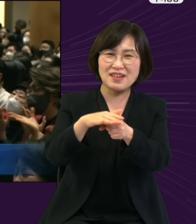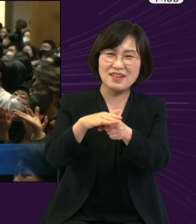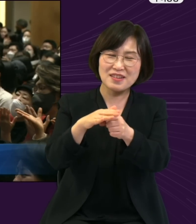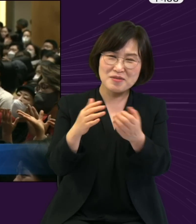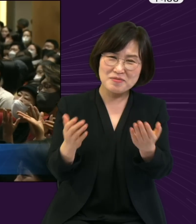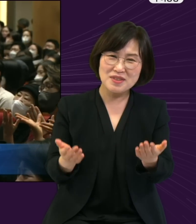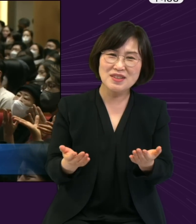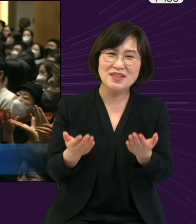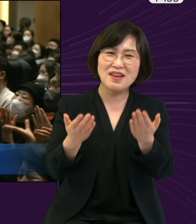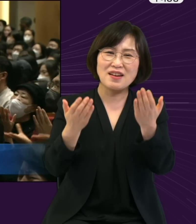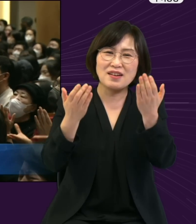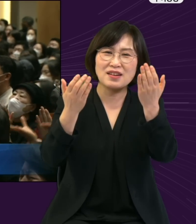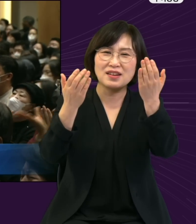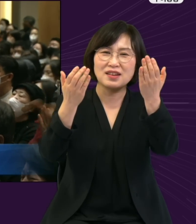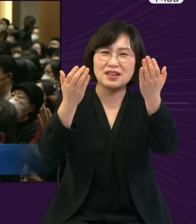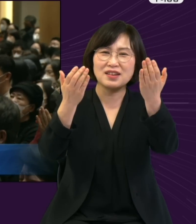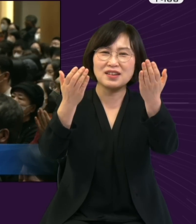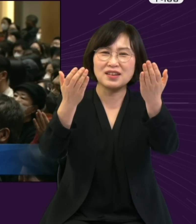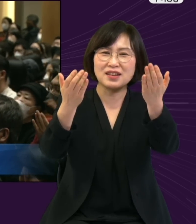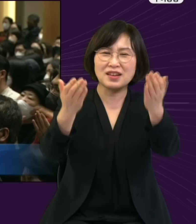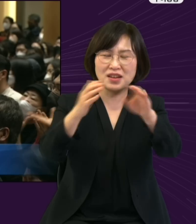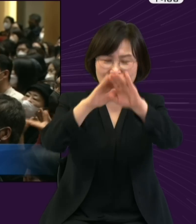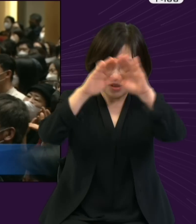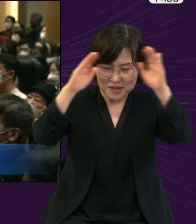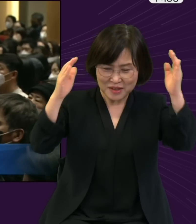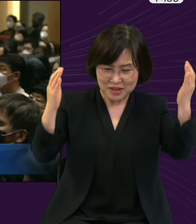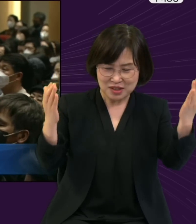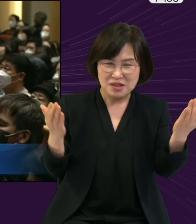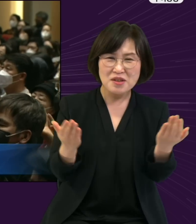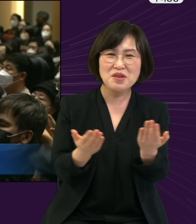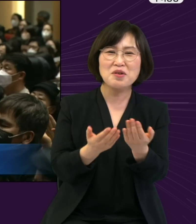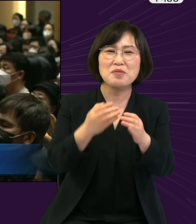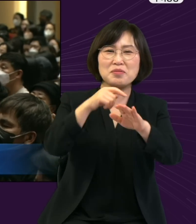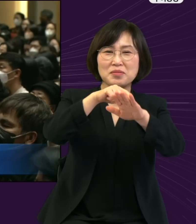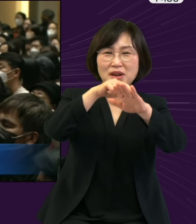사랑합니다. 온 마음 다해